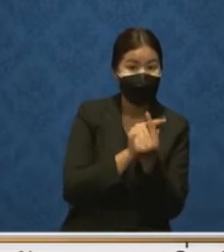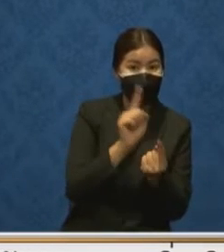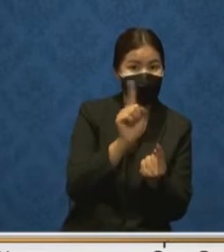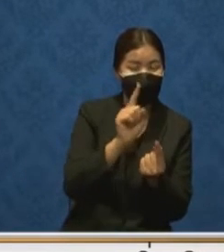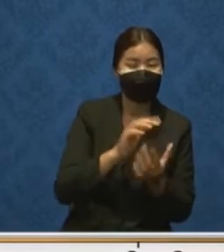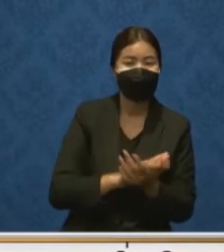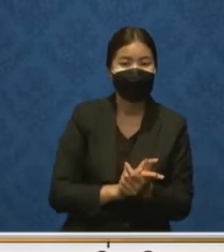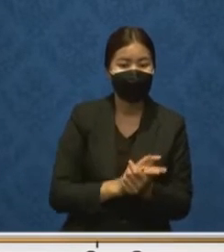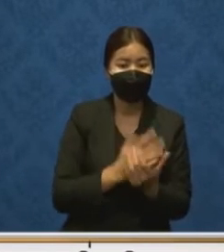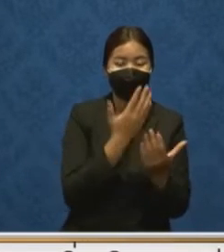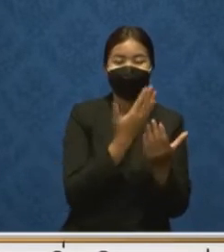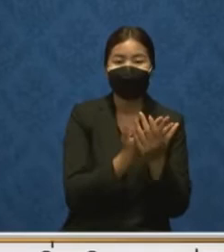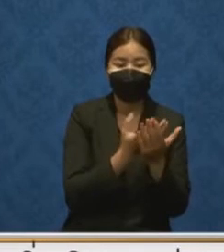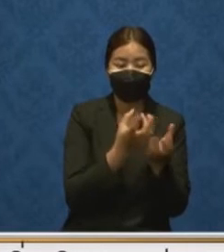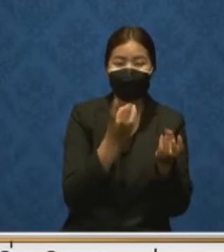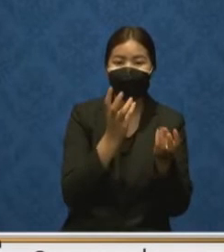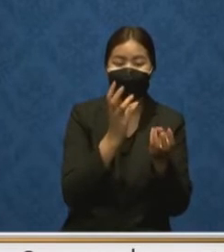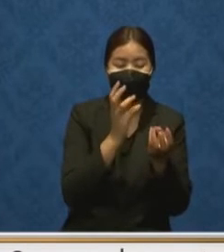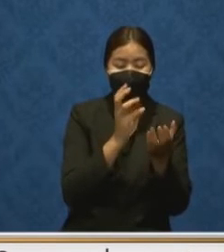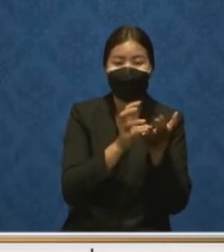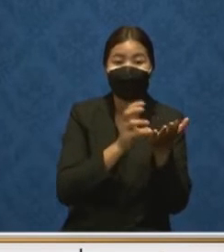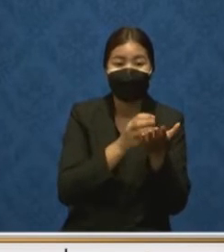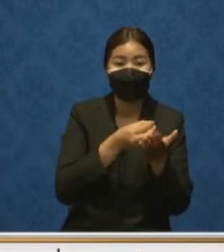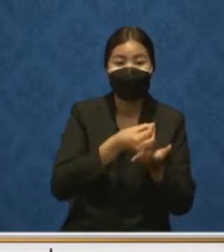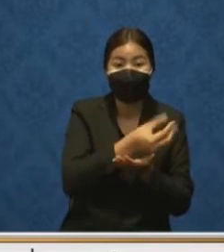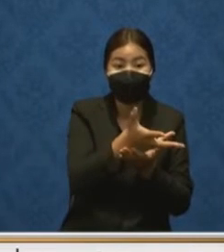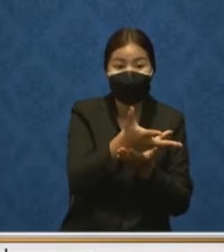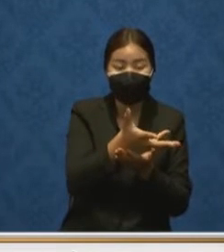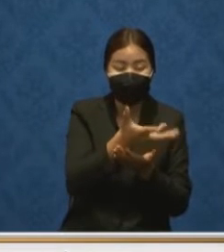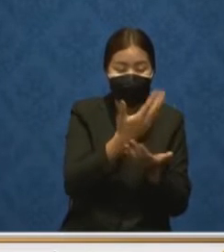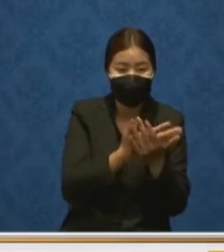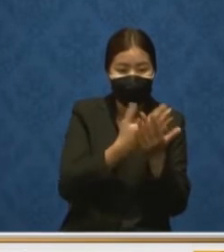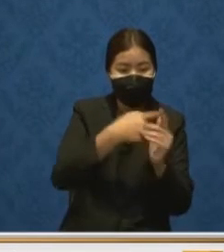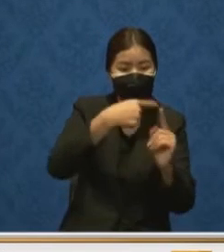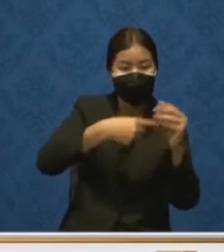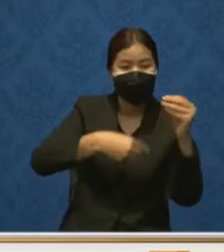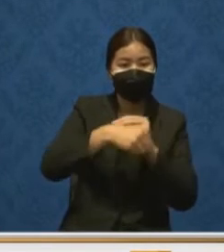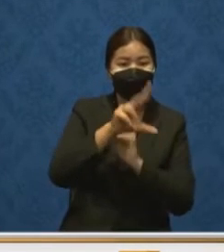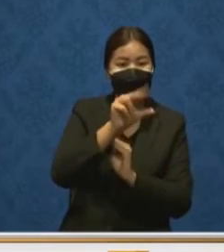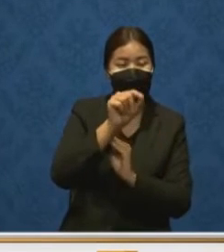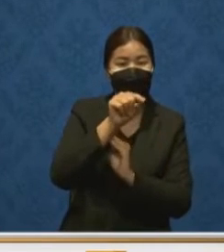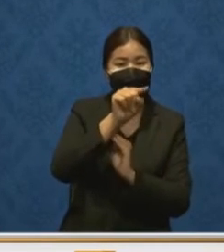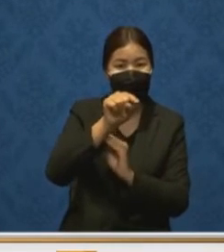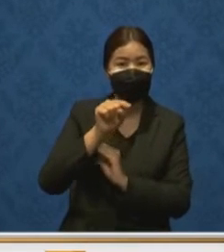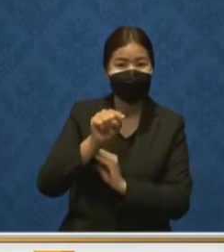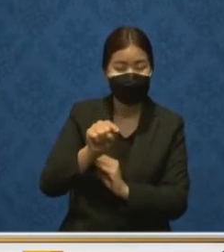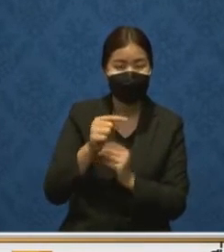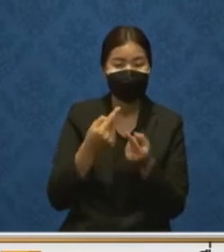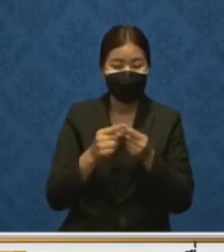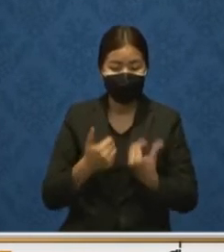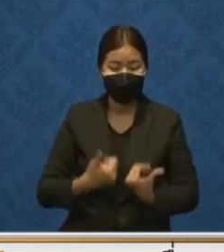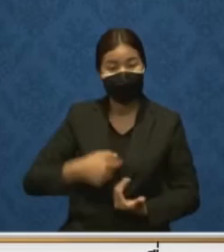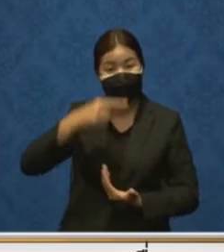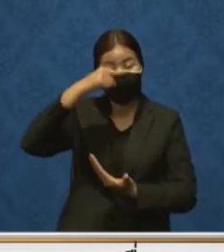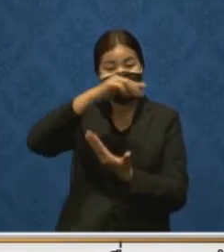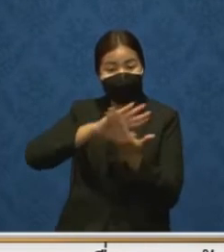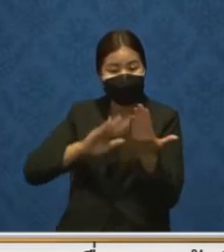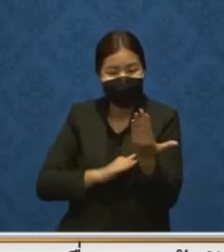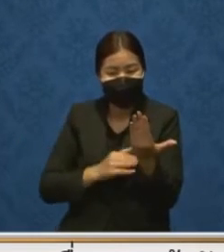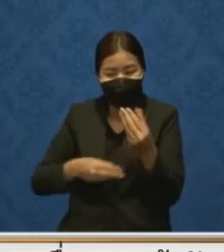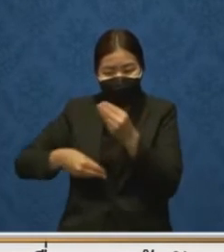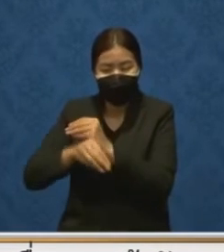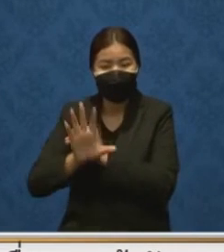ราคาปุ๋ยเฉลี่ยของโลกเพิ่มขึ้น 30%แต่ราคาปุ๋ยของไทยเพิ่มขึ้น 5.